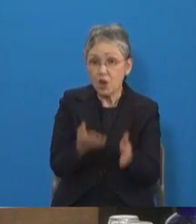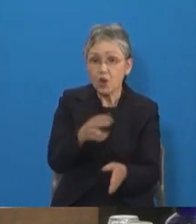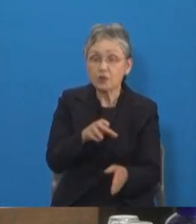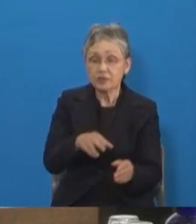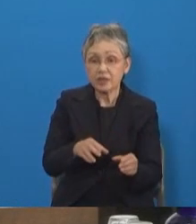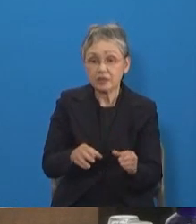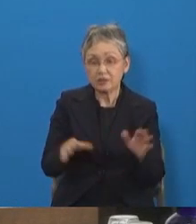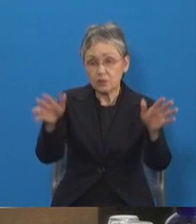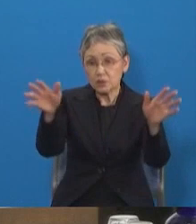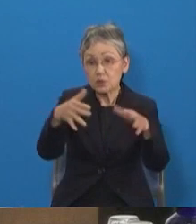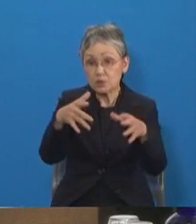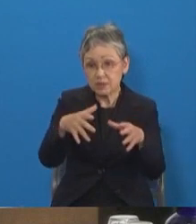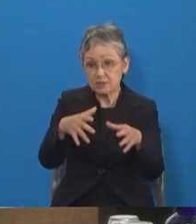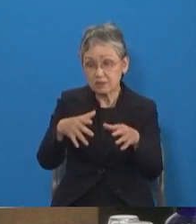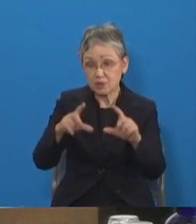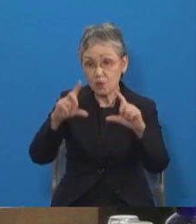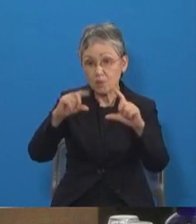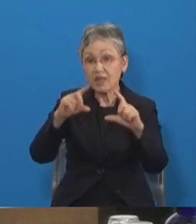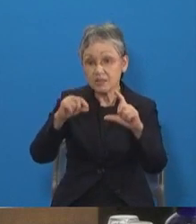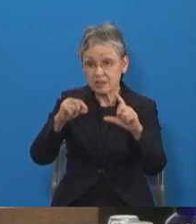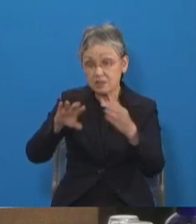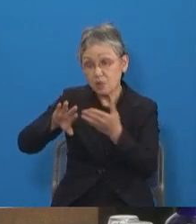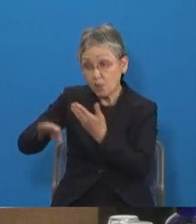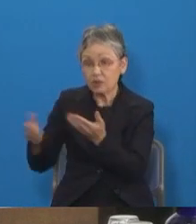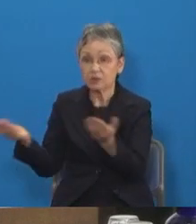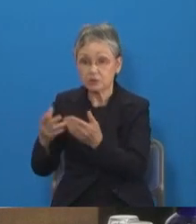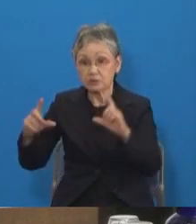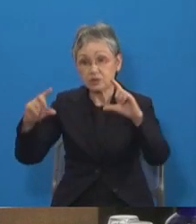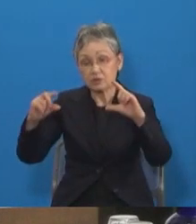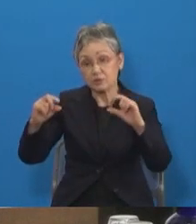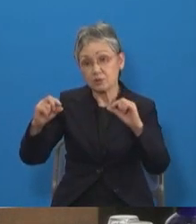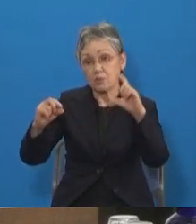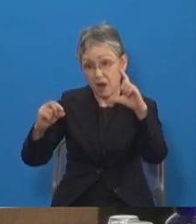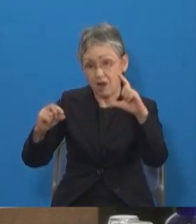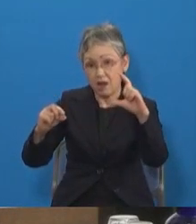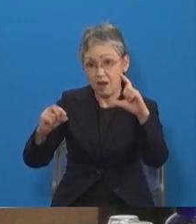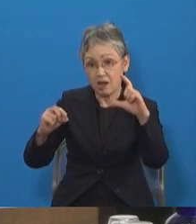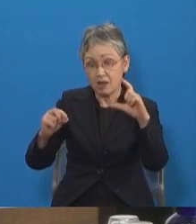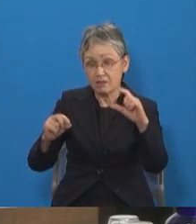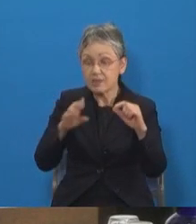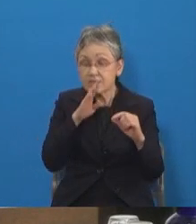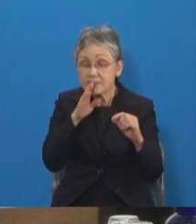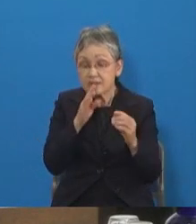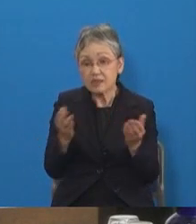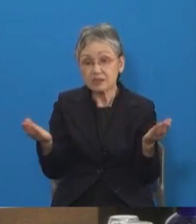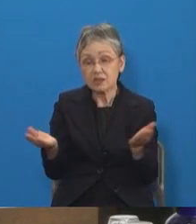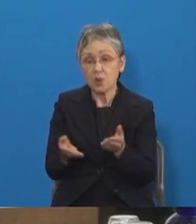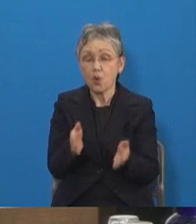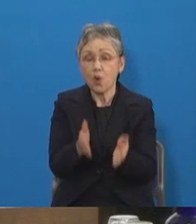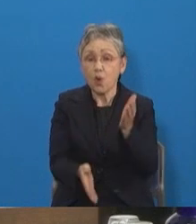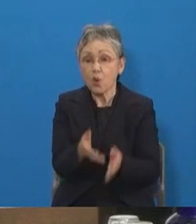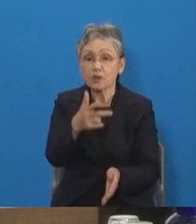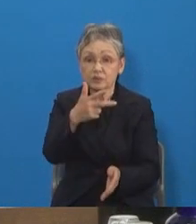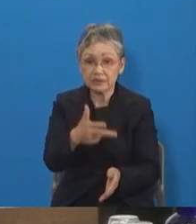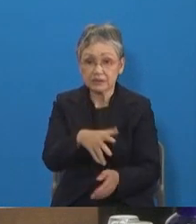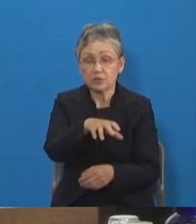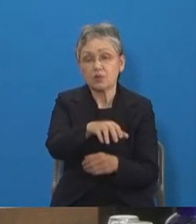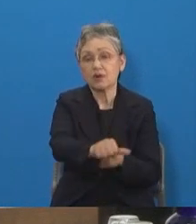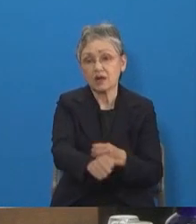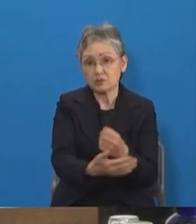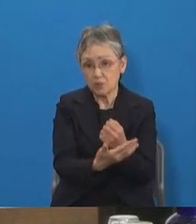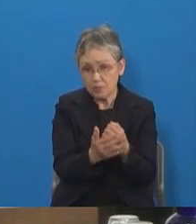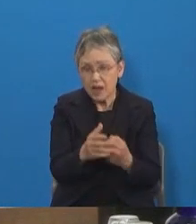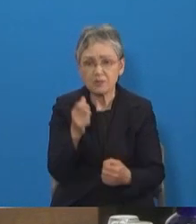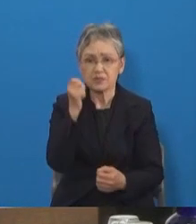高い水準で推移し、保育現場からも保育士の確保が難しいというお声を多く聞いております。さらに政府が